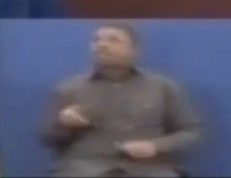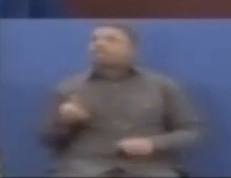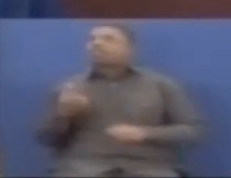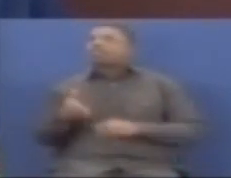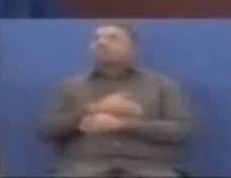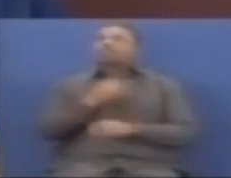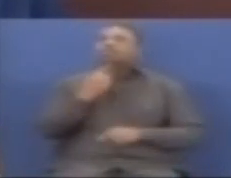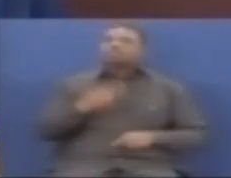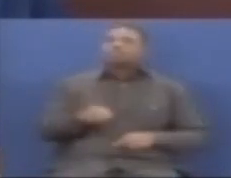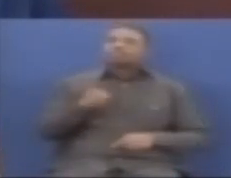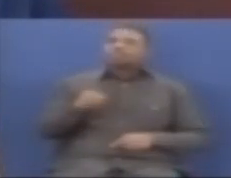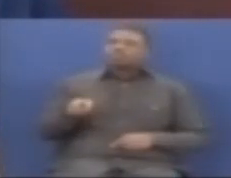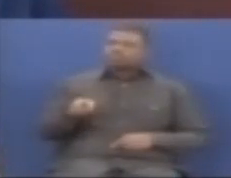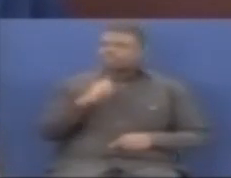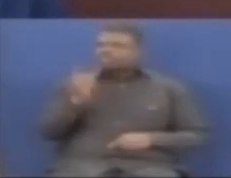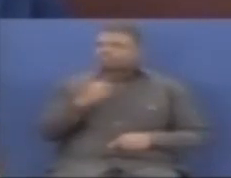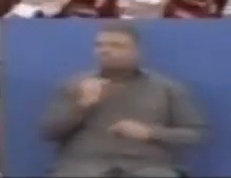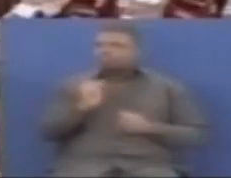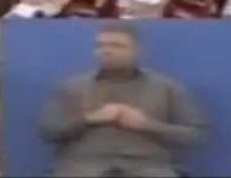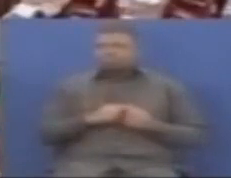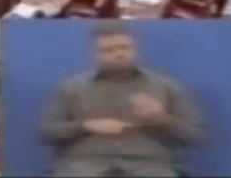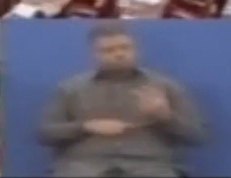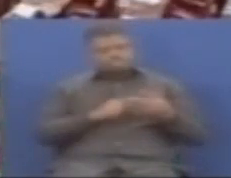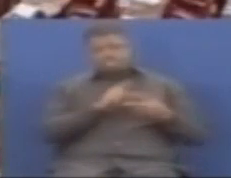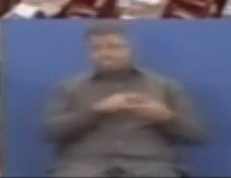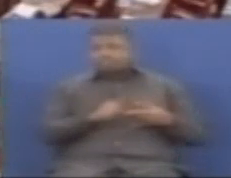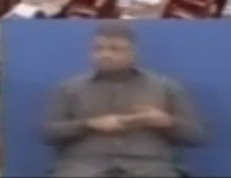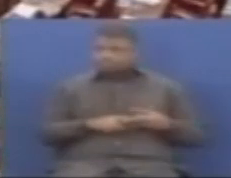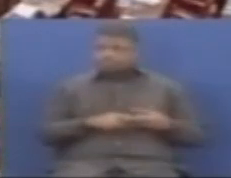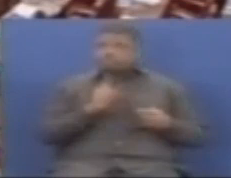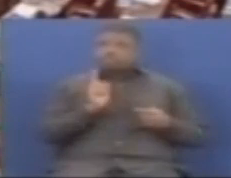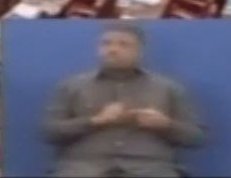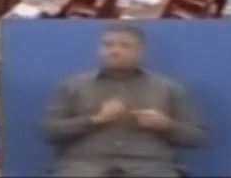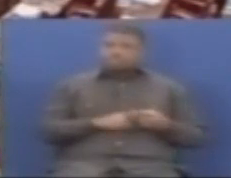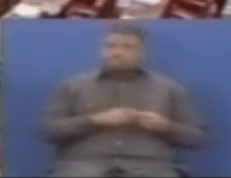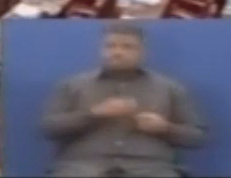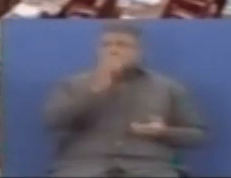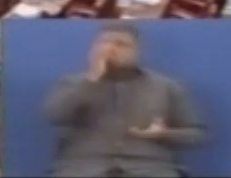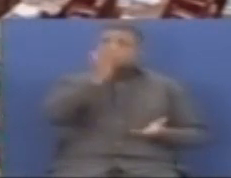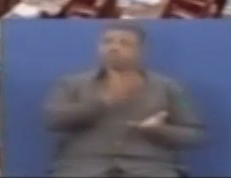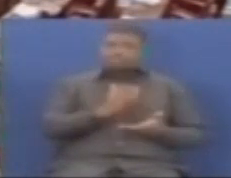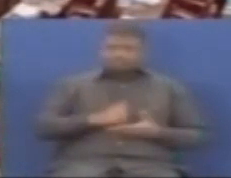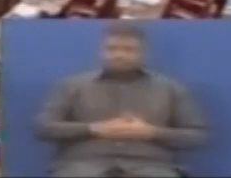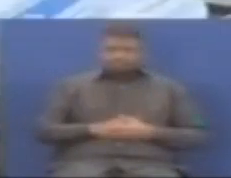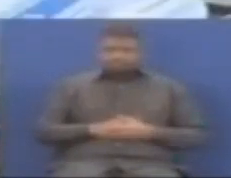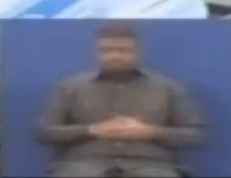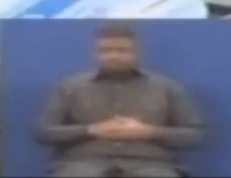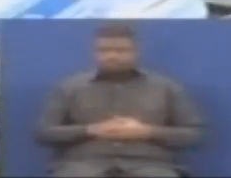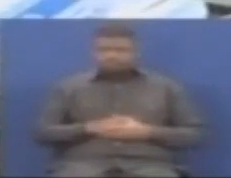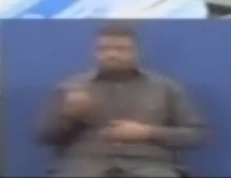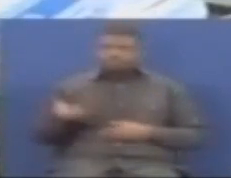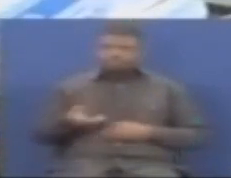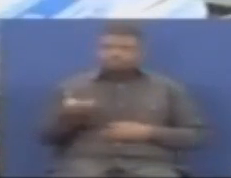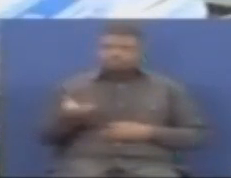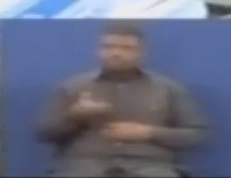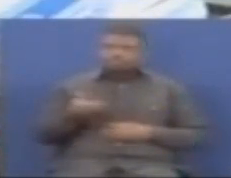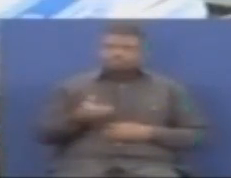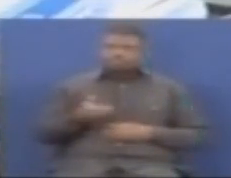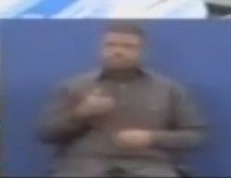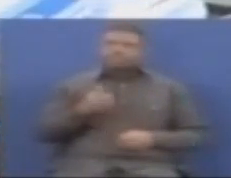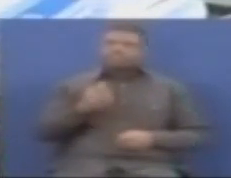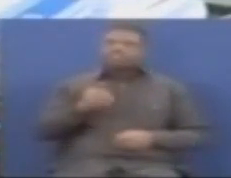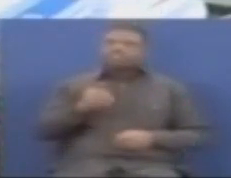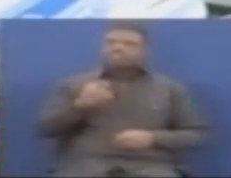hayo, basi napenda nijibu maswali mawili ya nyongeza ya Mheshimiwa Mzava. La kwanza, ni kweli katika vijiji cha Kulasi